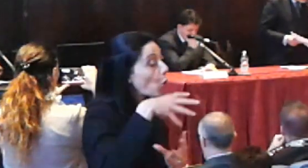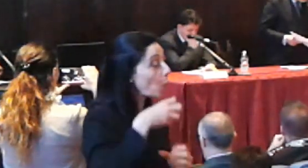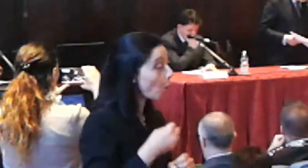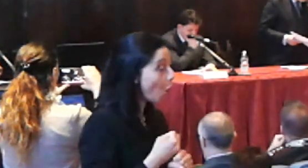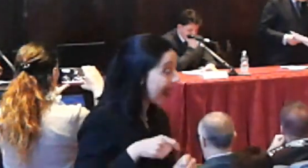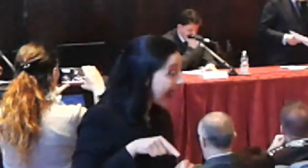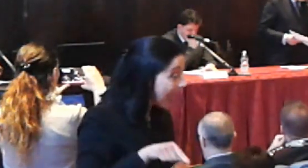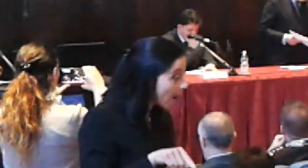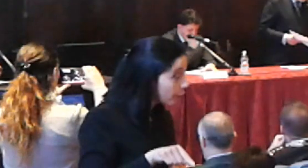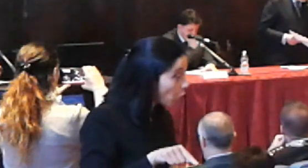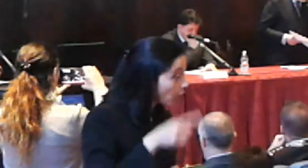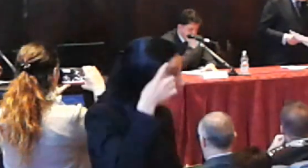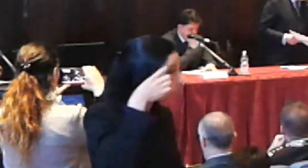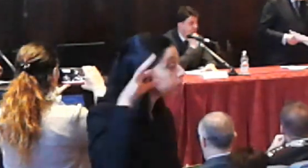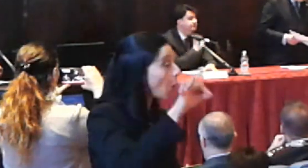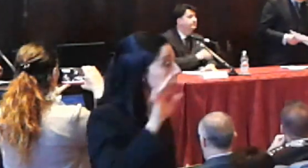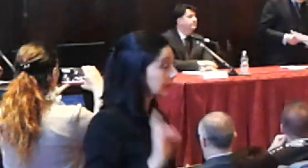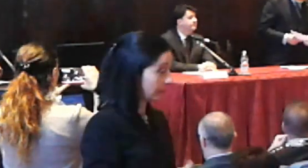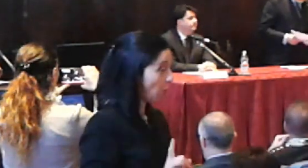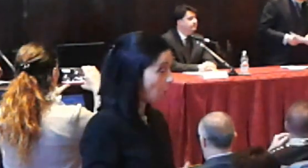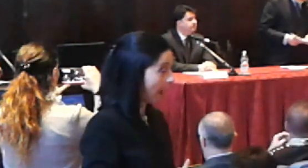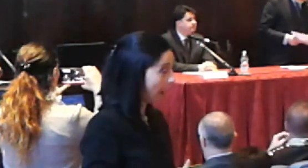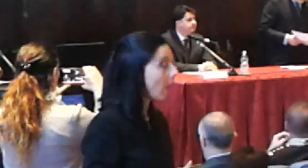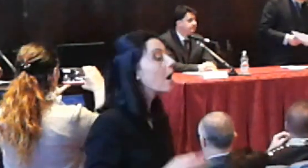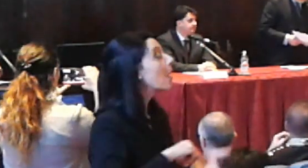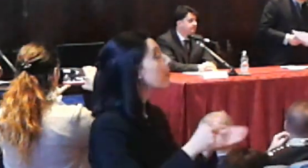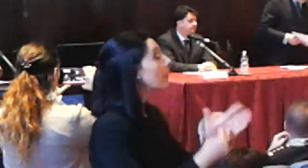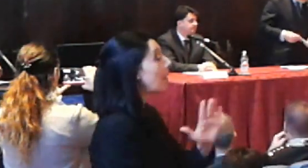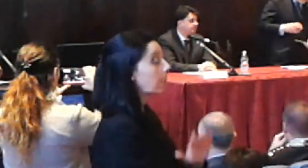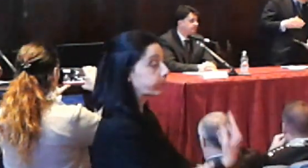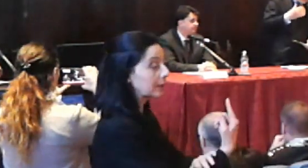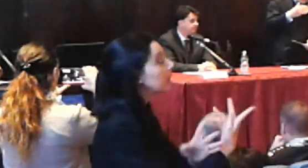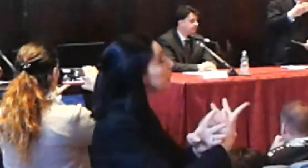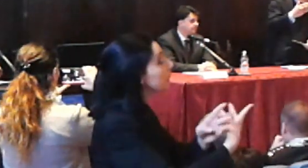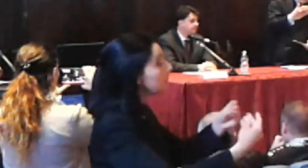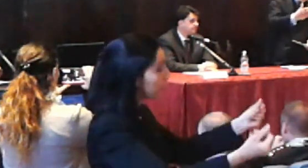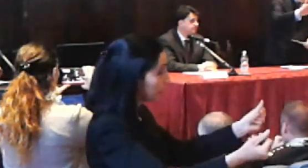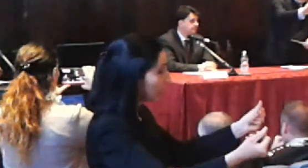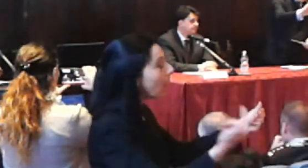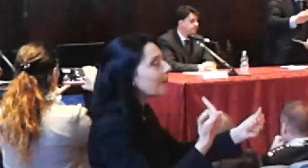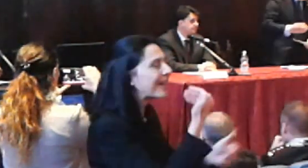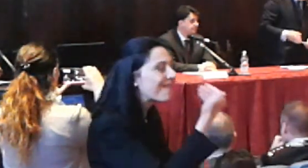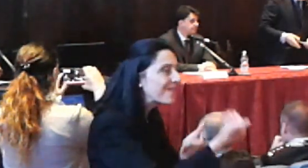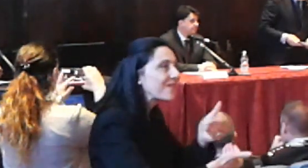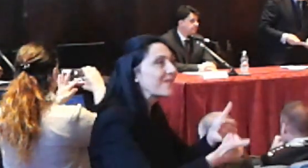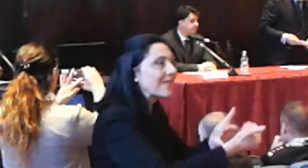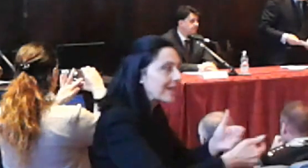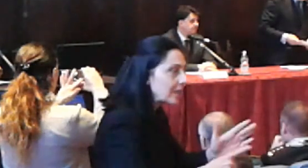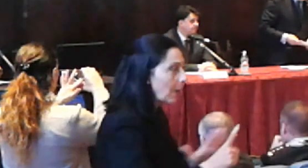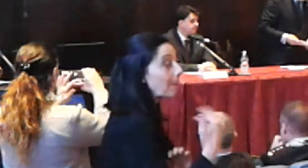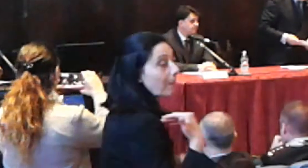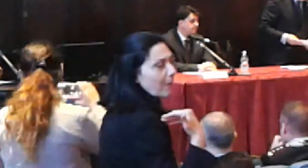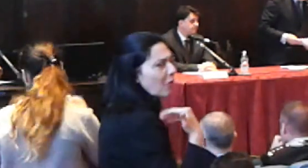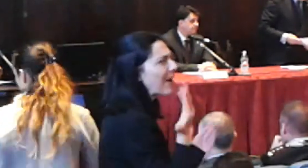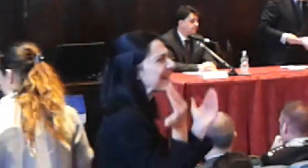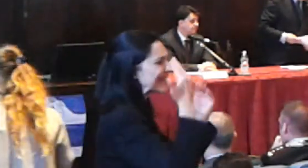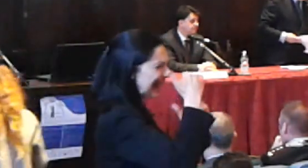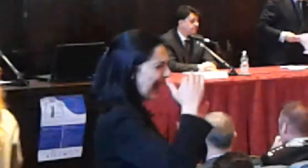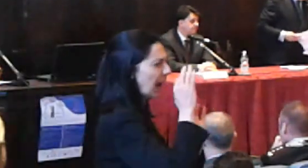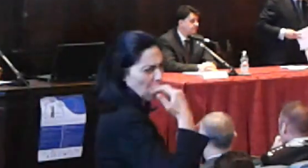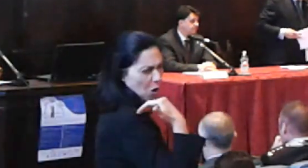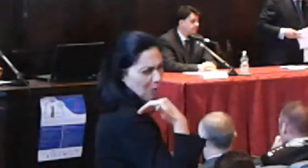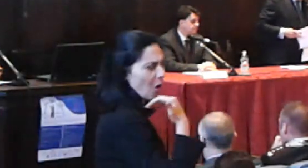con lo stesso prevede iniziative ulteriori per andare avanti sempre meglio. Come dicevamo qualche sera fa ad Assisi, signor